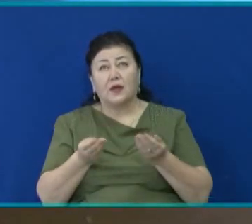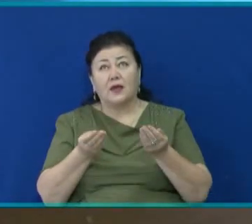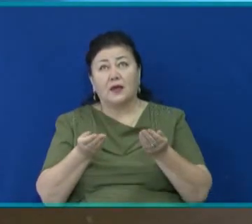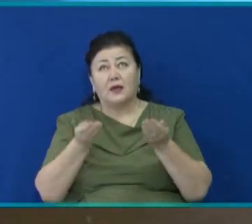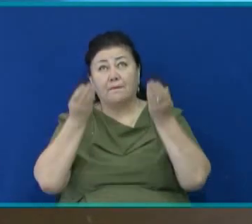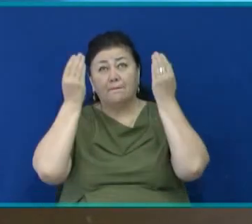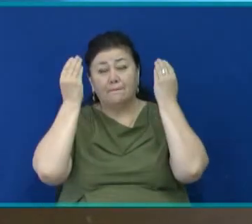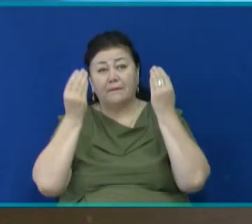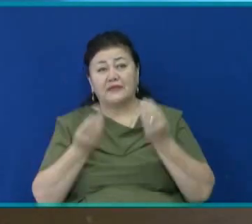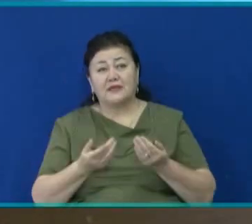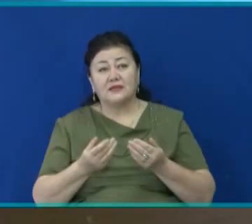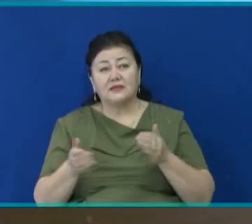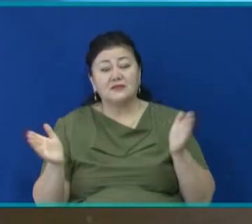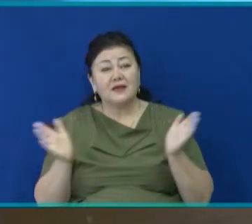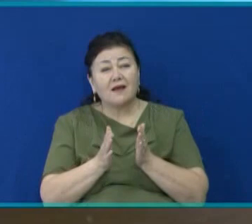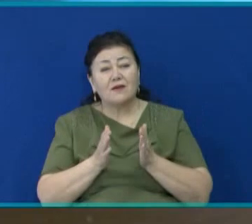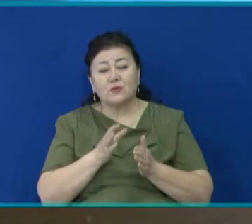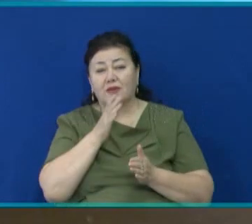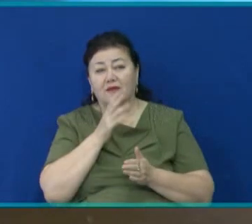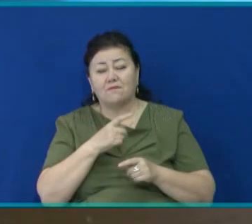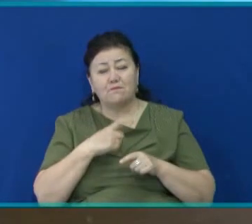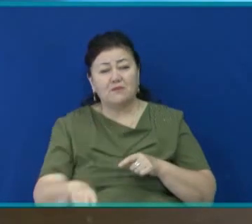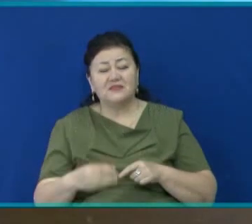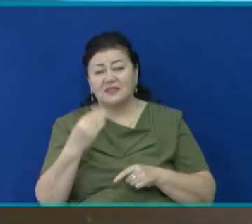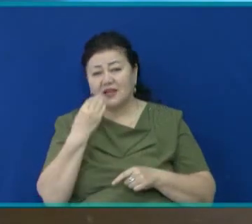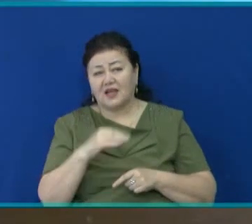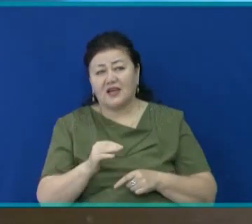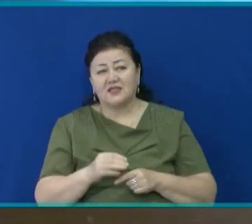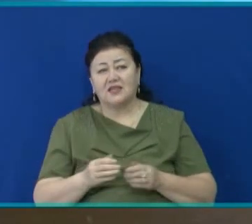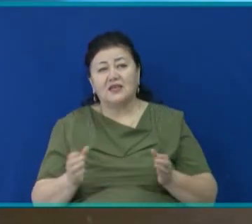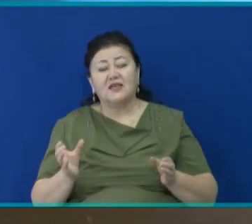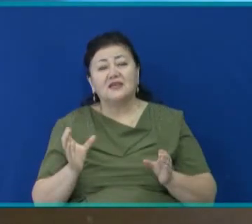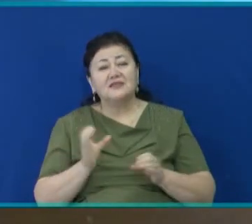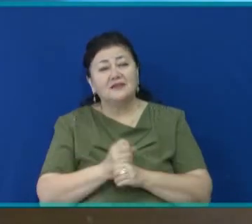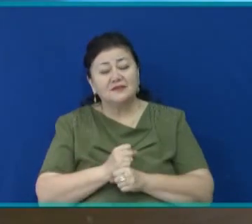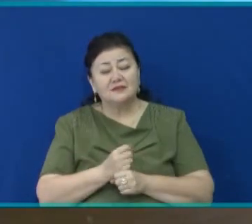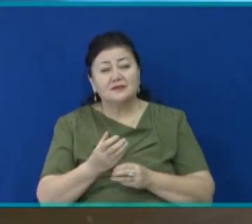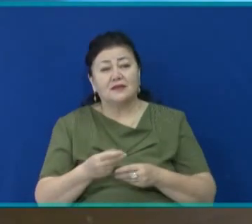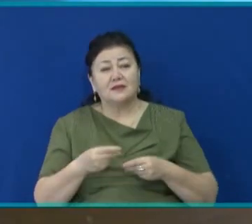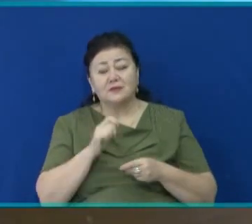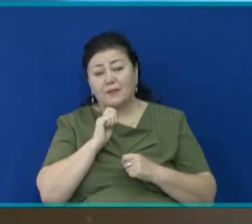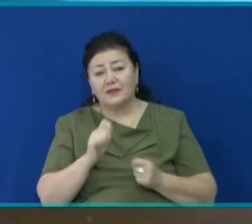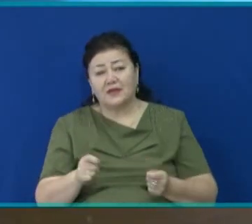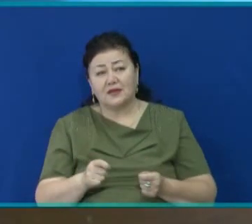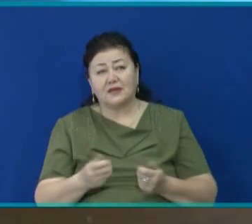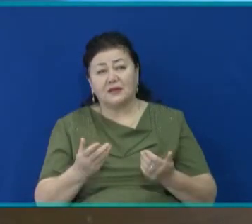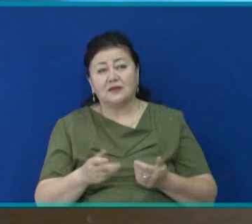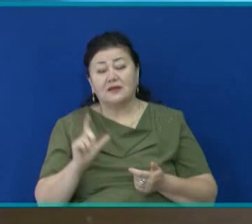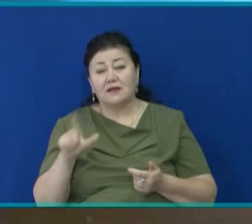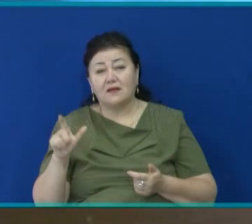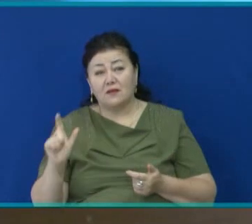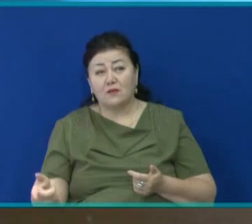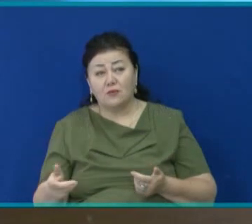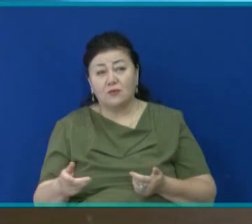потолков, короткие сроки, быстро, качественно, со скидками, с подарками. И на эти